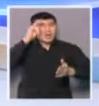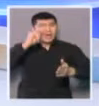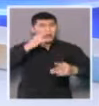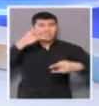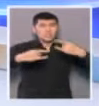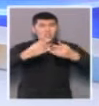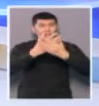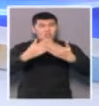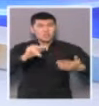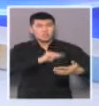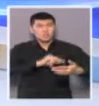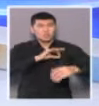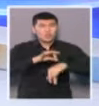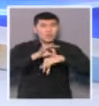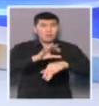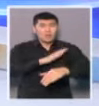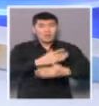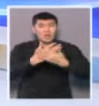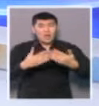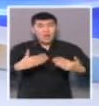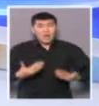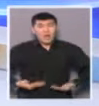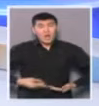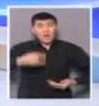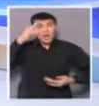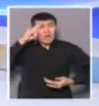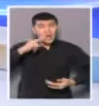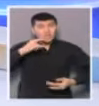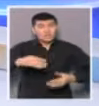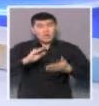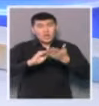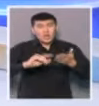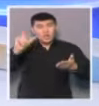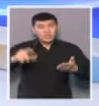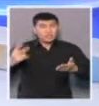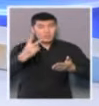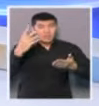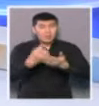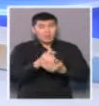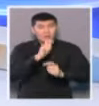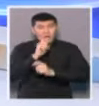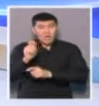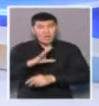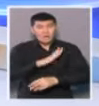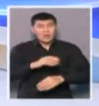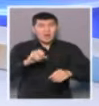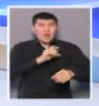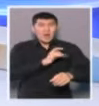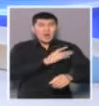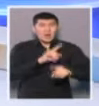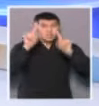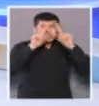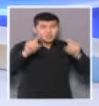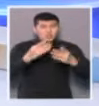телевизиясында түрлі қызметтерді атқарған. Санаулы ғұмырында Қазақстан журналистер одағы сыйлығының 2 мәрте лауреаты, Алтын жұлдыз сыйлығының